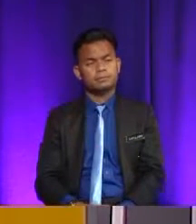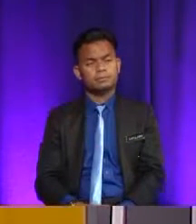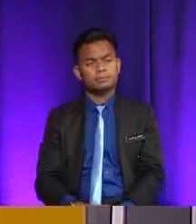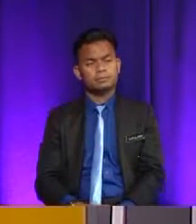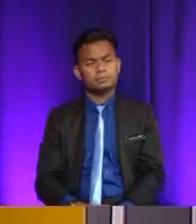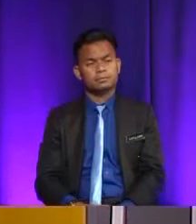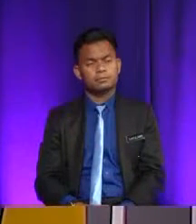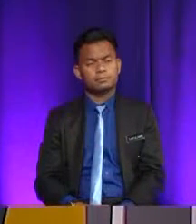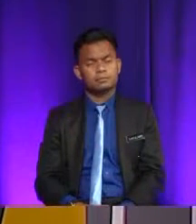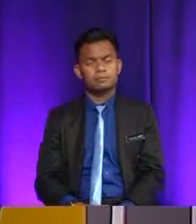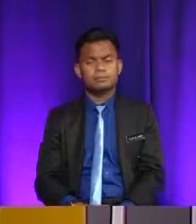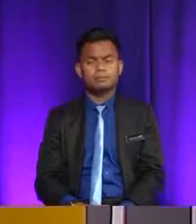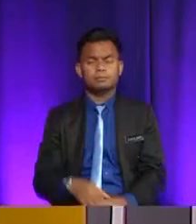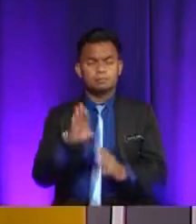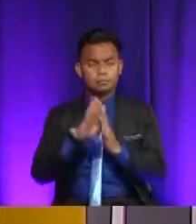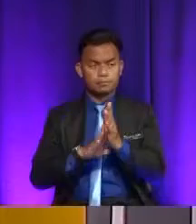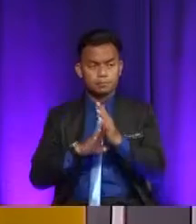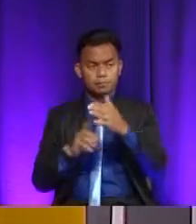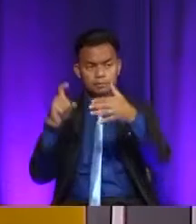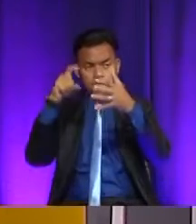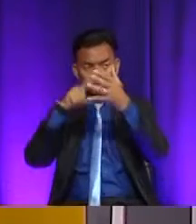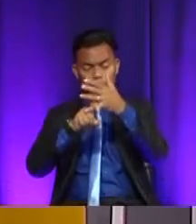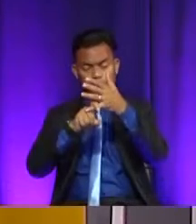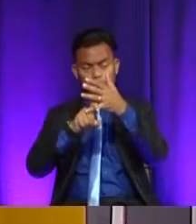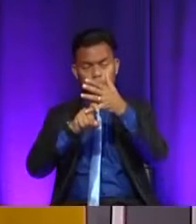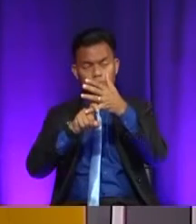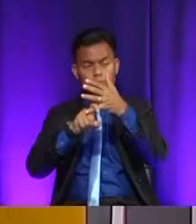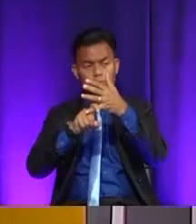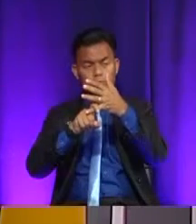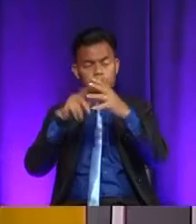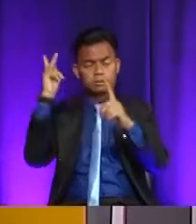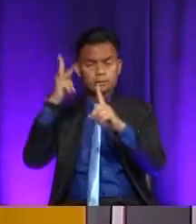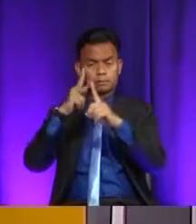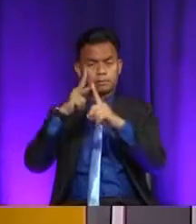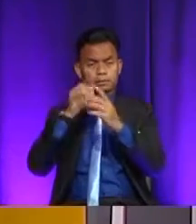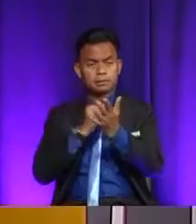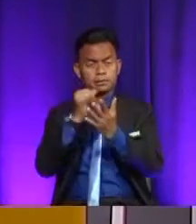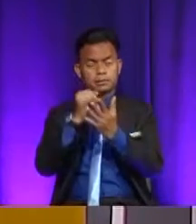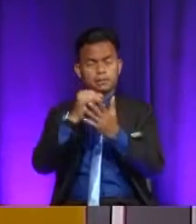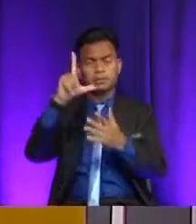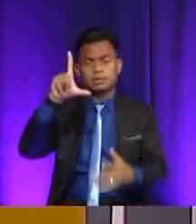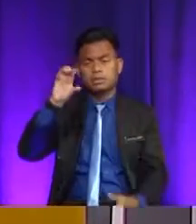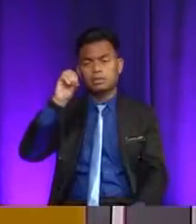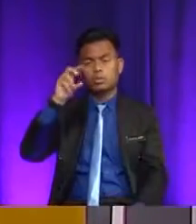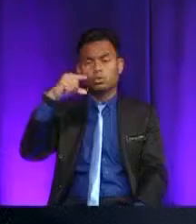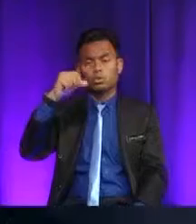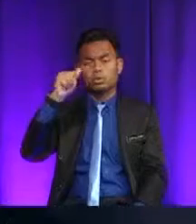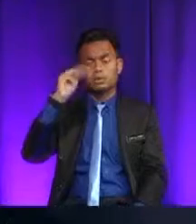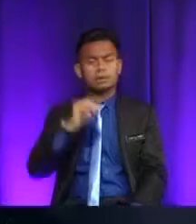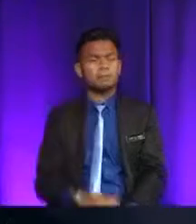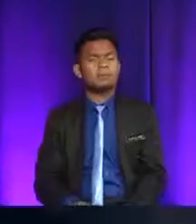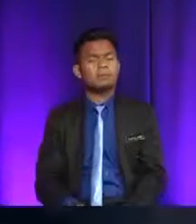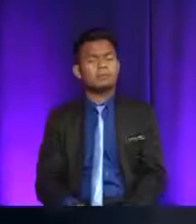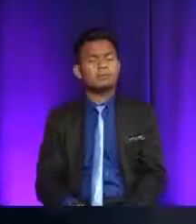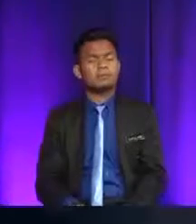itu bergantung kepada jenis logam saya tulis ini point keep Point yang penting